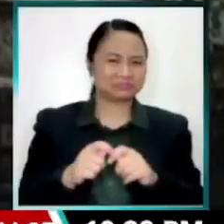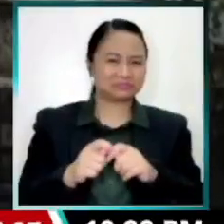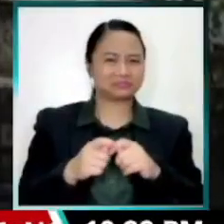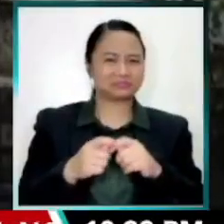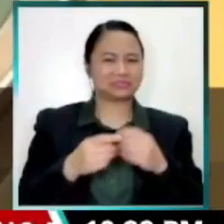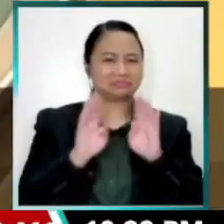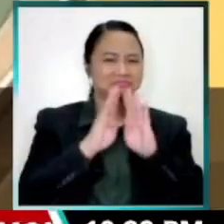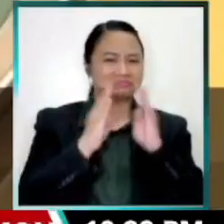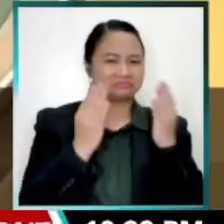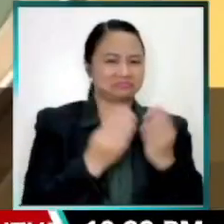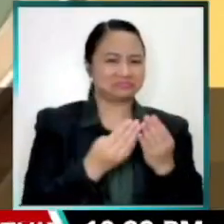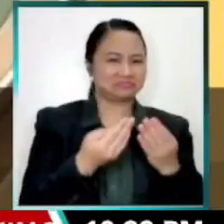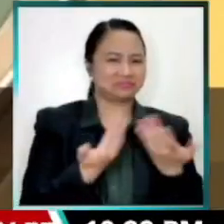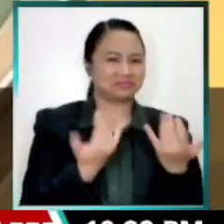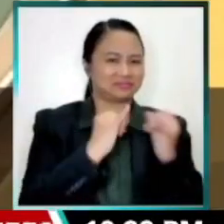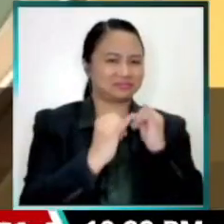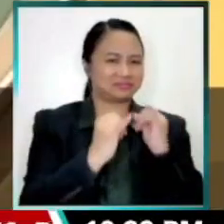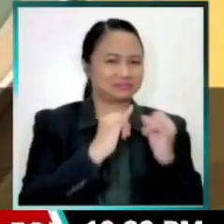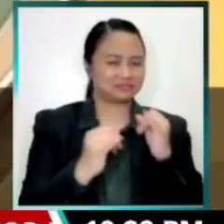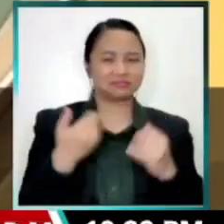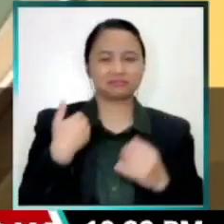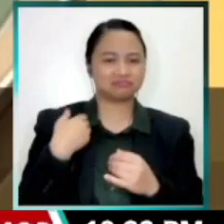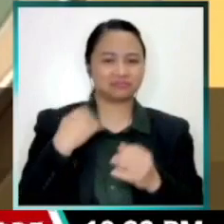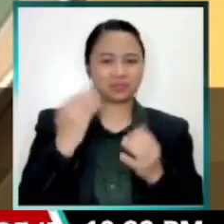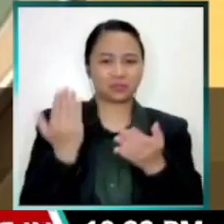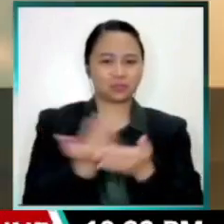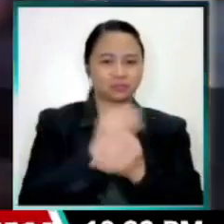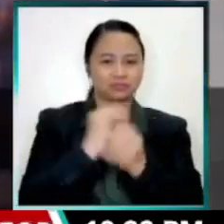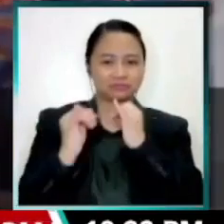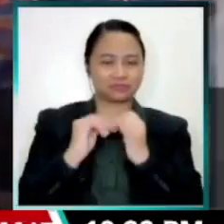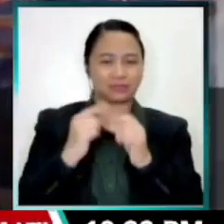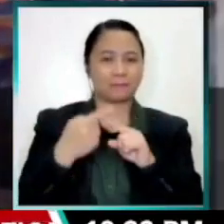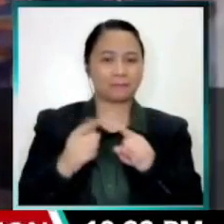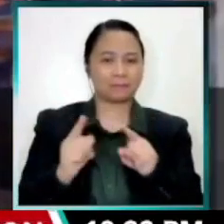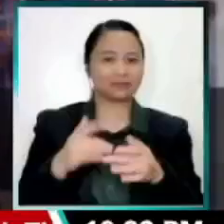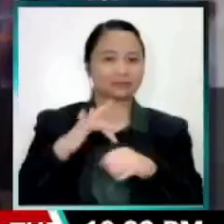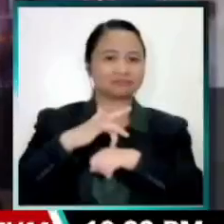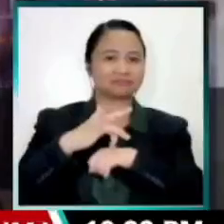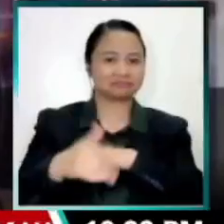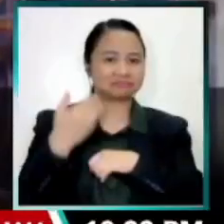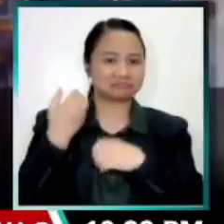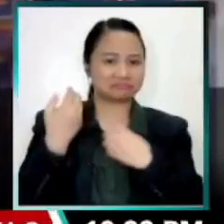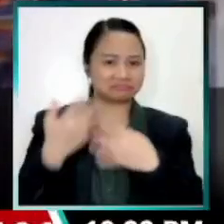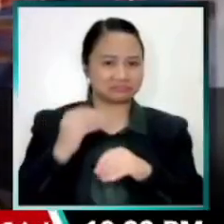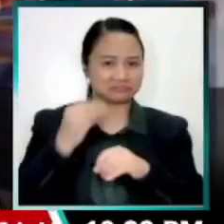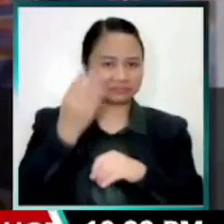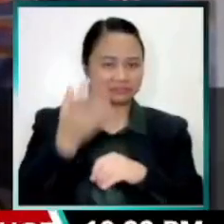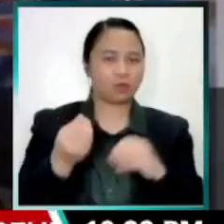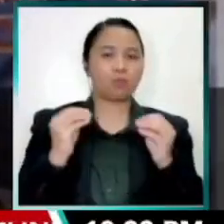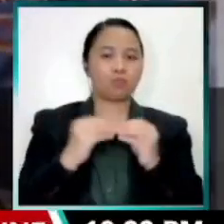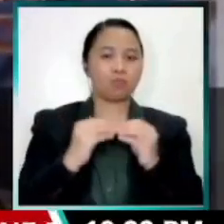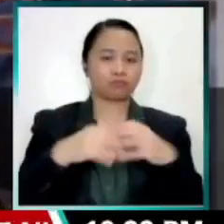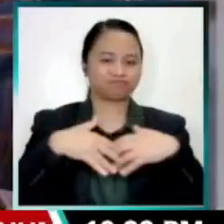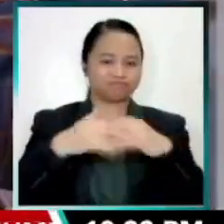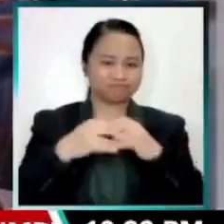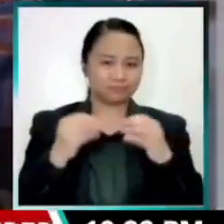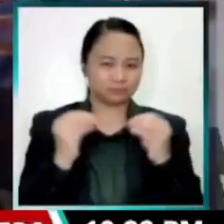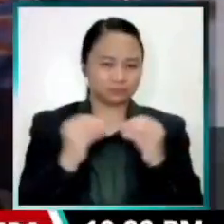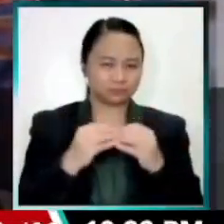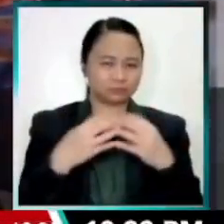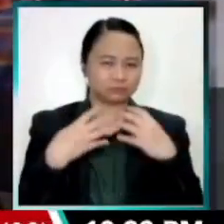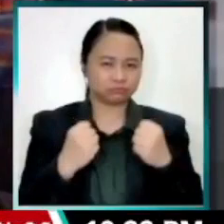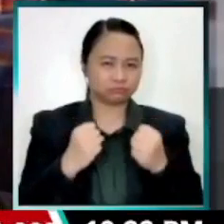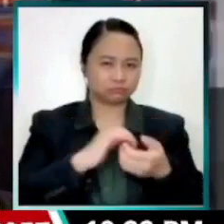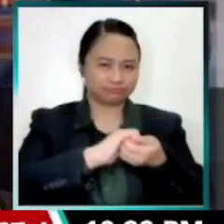bagong pahayag ang PAGCOR pero nauna nang nilang sinabing mas pinaigting nila ang ugnayan nila sa law enforcement agencies. Mungkahin